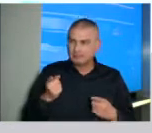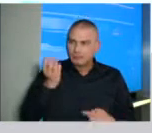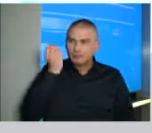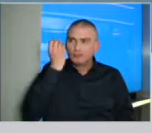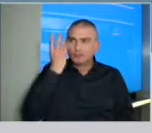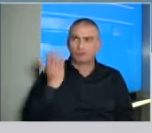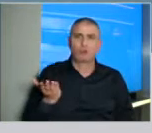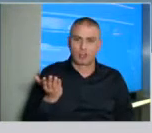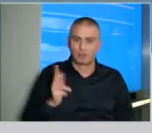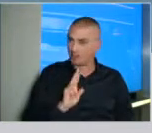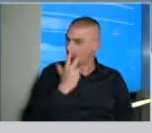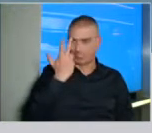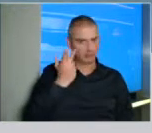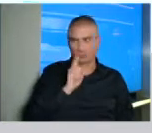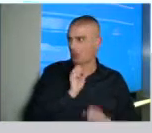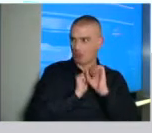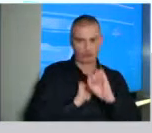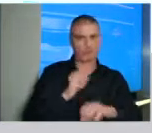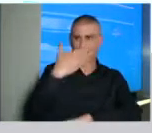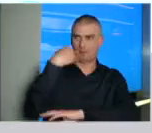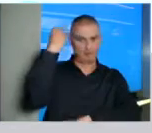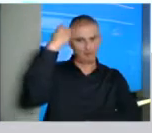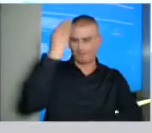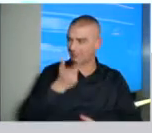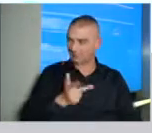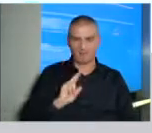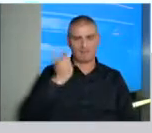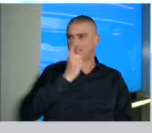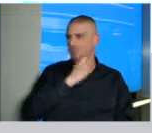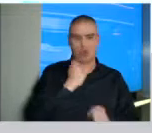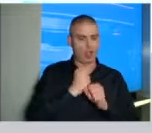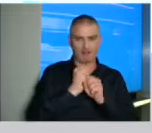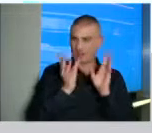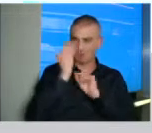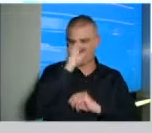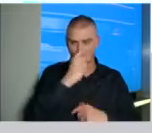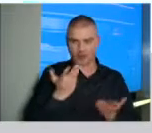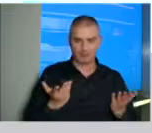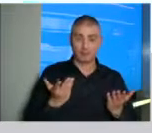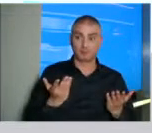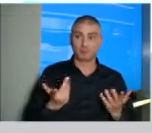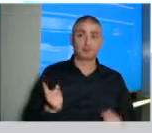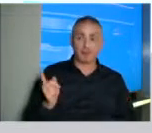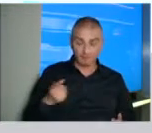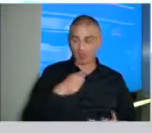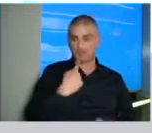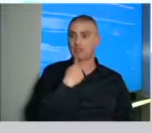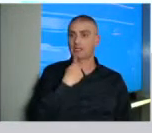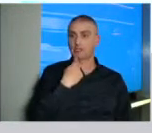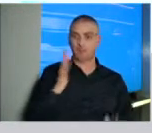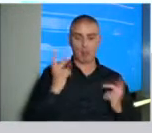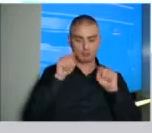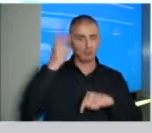הרשתויות. גנץ לא תמך במדינה פלסטינית, וגנץ לא עבד עם אובמה וכולם. והם יגיעו מהר